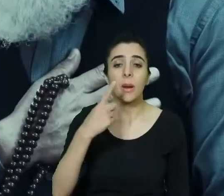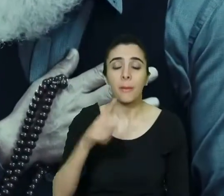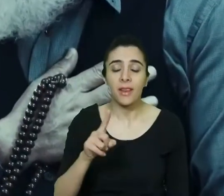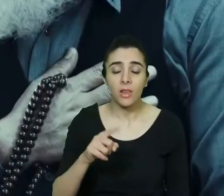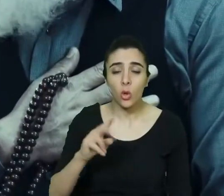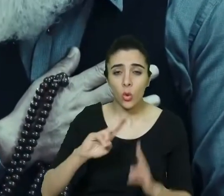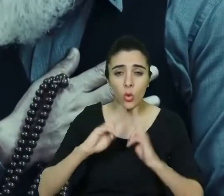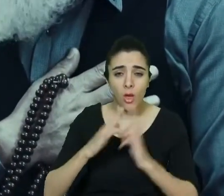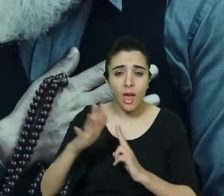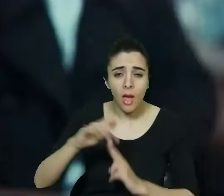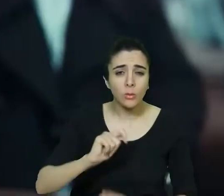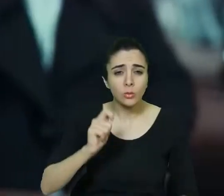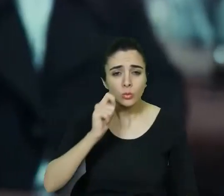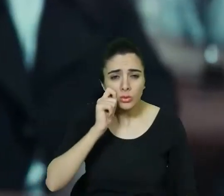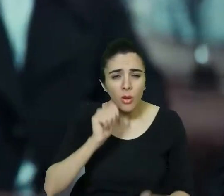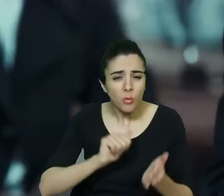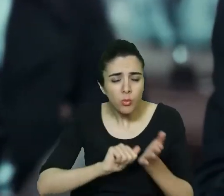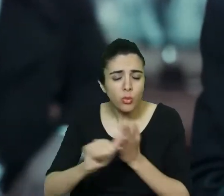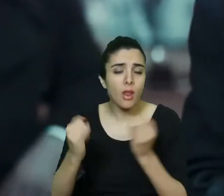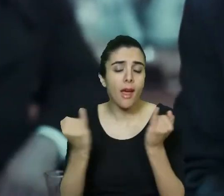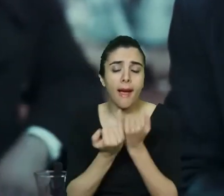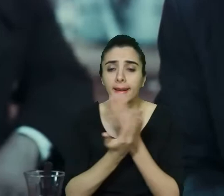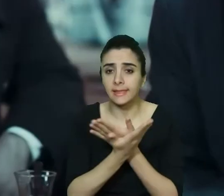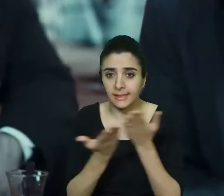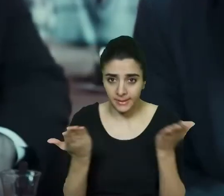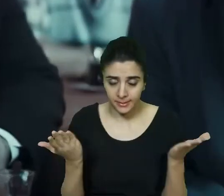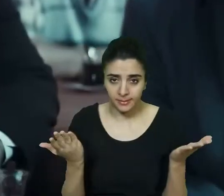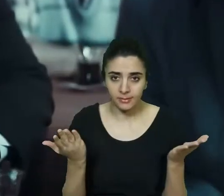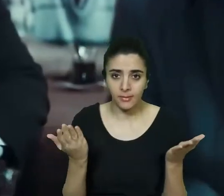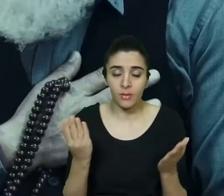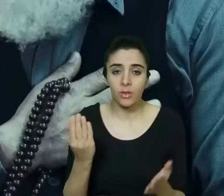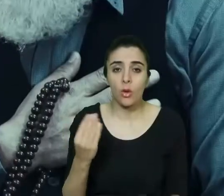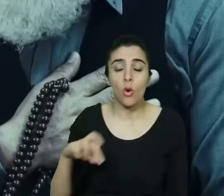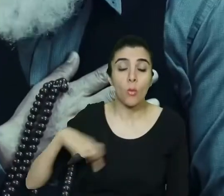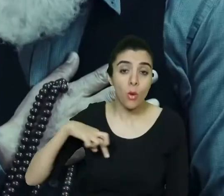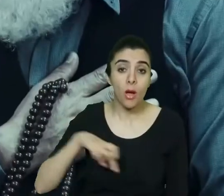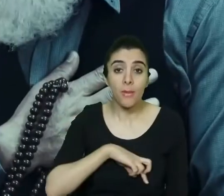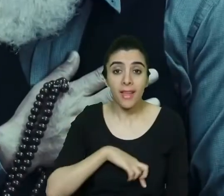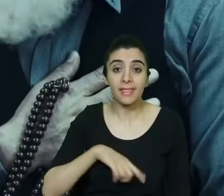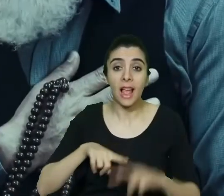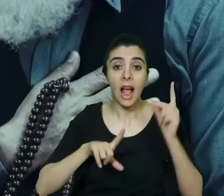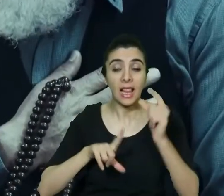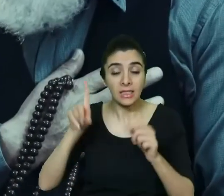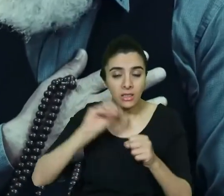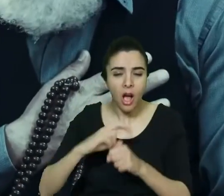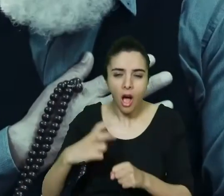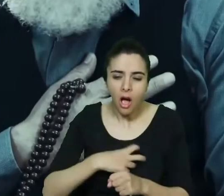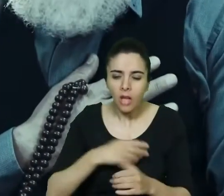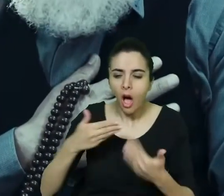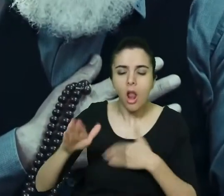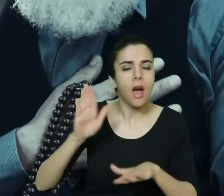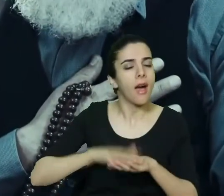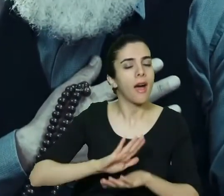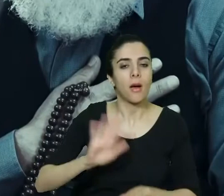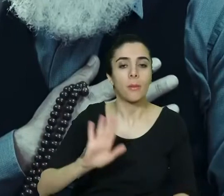mümin ve muslim ve cümle kardeşlerimizin Muhammed Ali aşkından mahrum eyleme. Allah